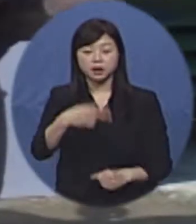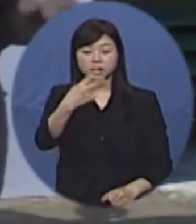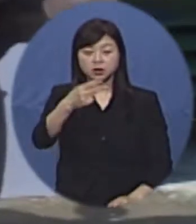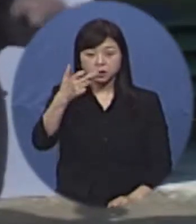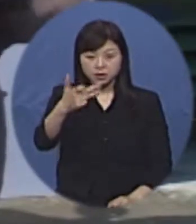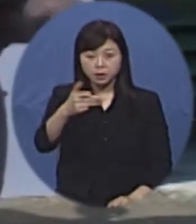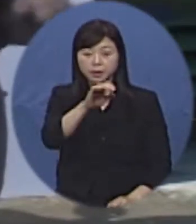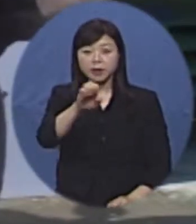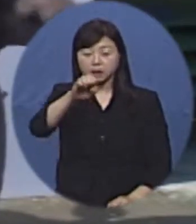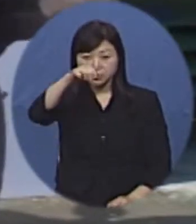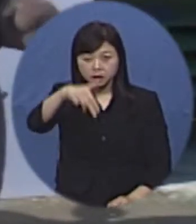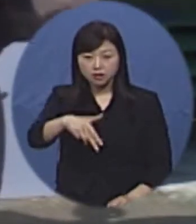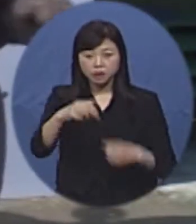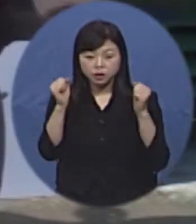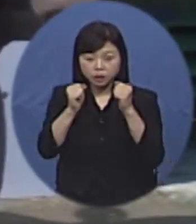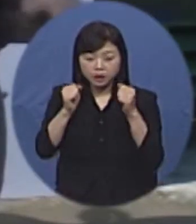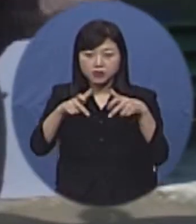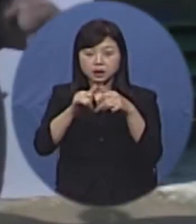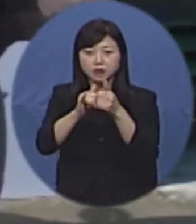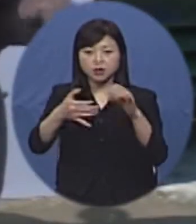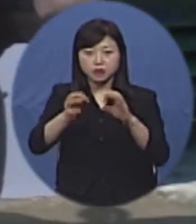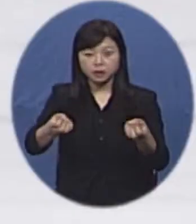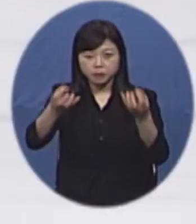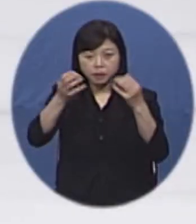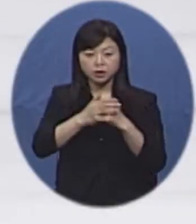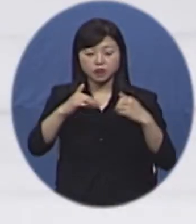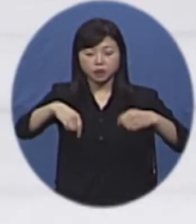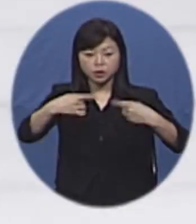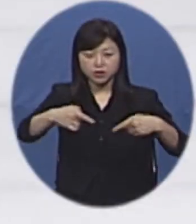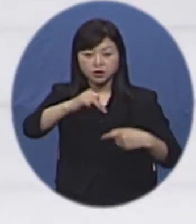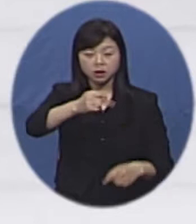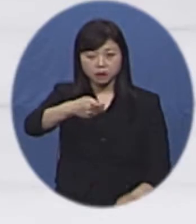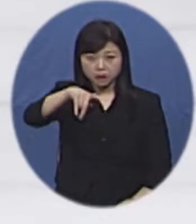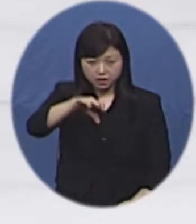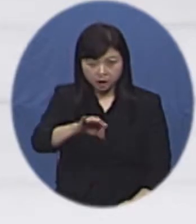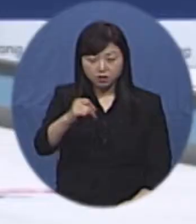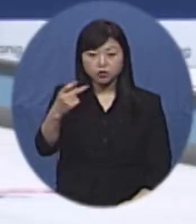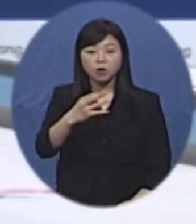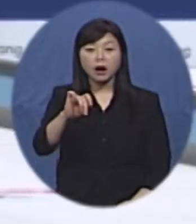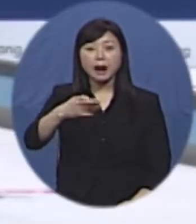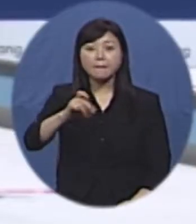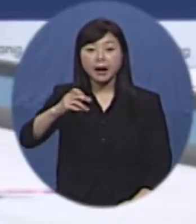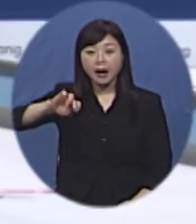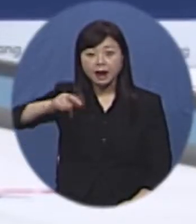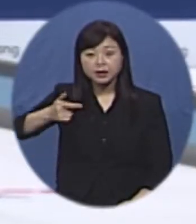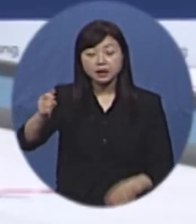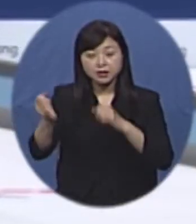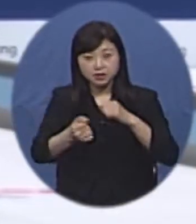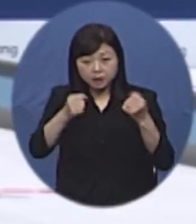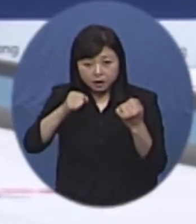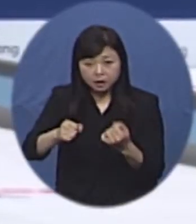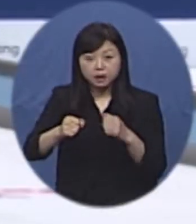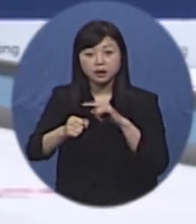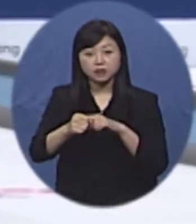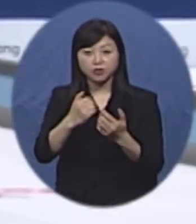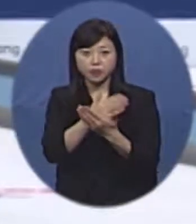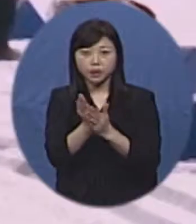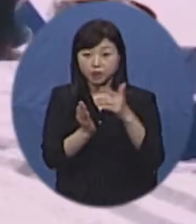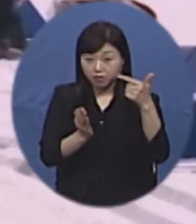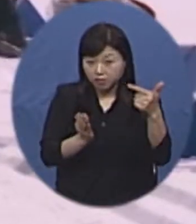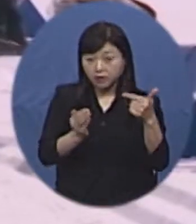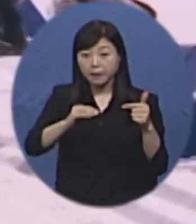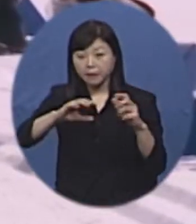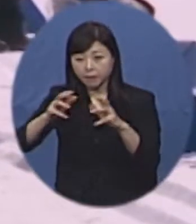2018 평창 동계 패럴림픽은 휠체어 컬링, 알파인 스키 등 총 6개 종목에서 80여 개의 경기가